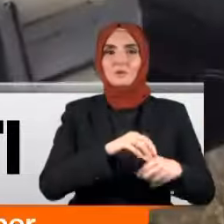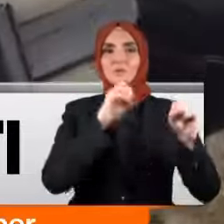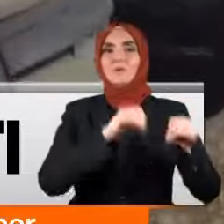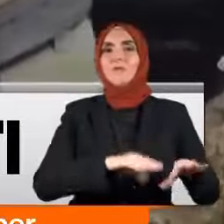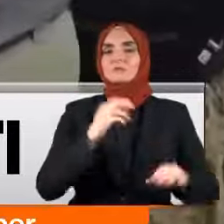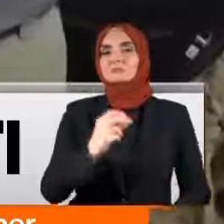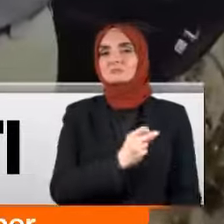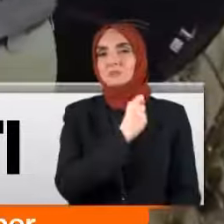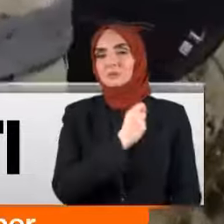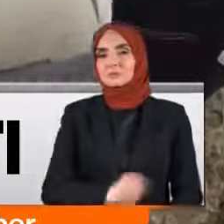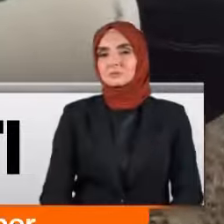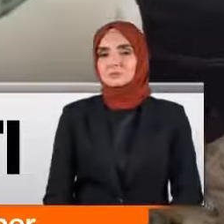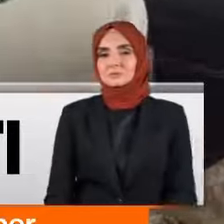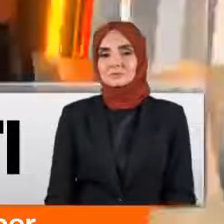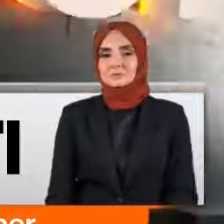inanamadı.